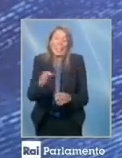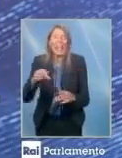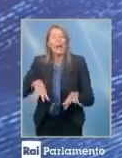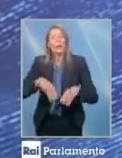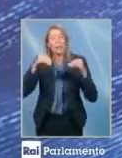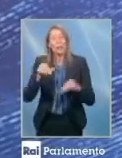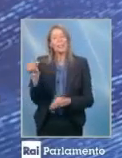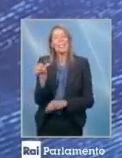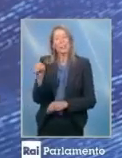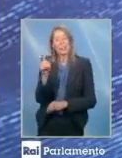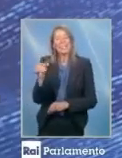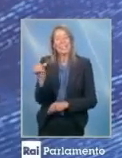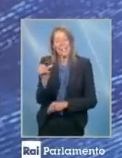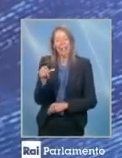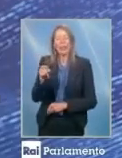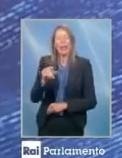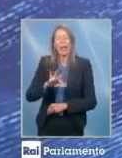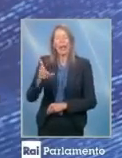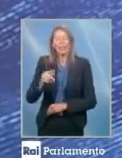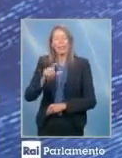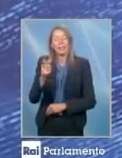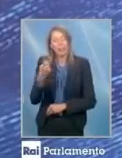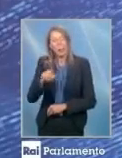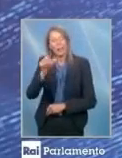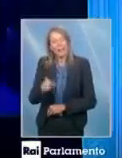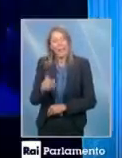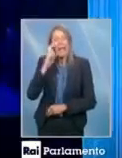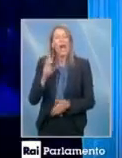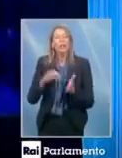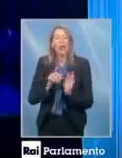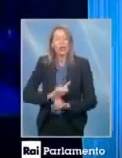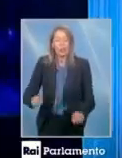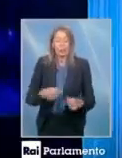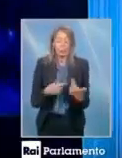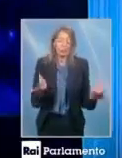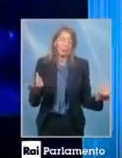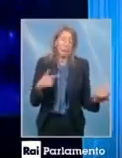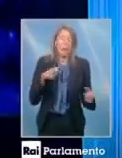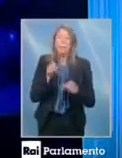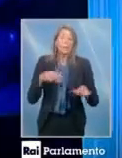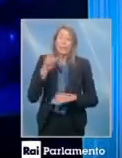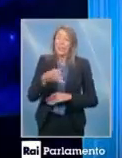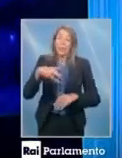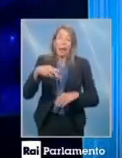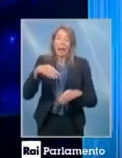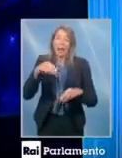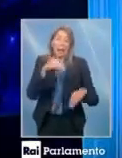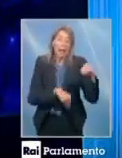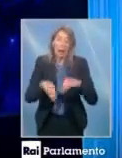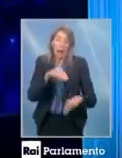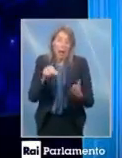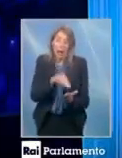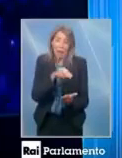da Simone Di Stefano, Alternativa per l'Italia, no Green Pass. Sì, l'astensionismo non ha molta ragione d'essere, perché comunque sia i